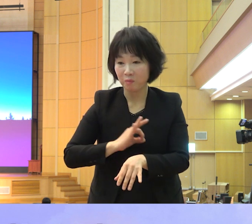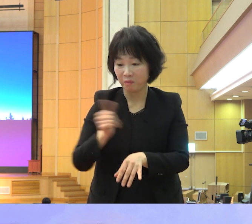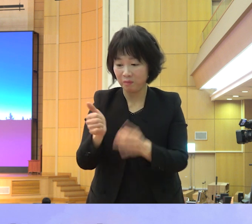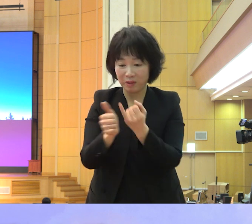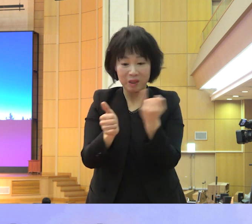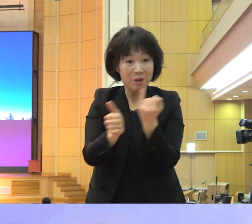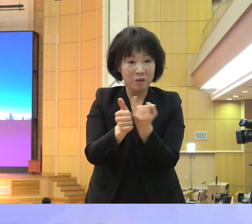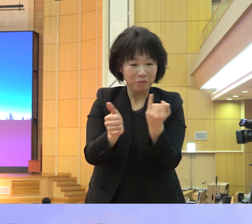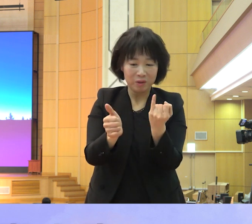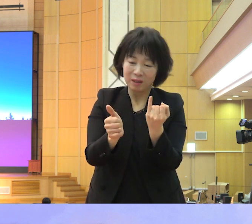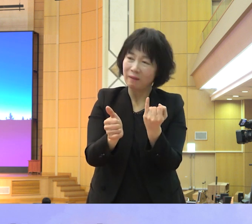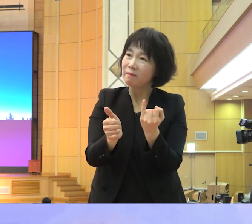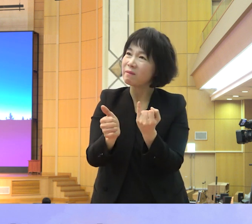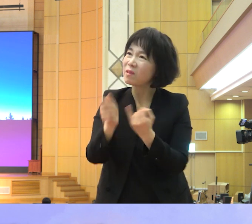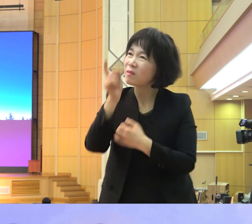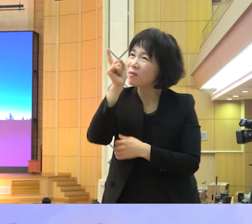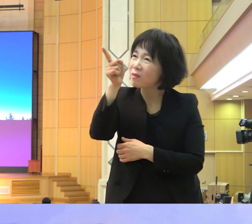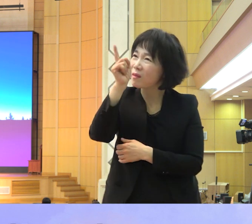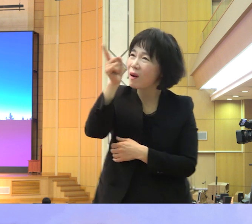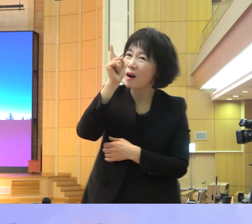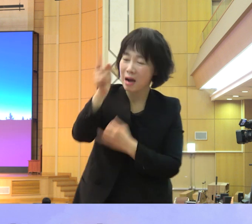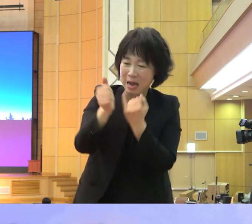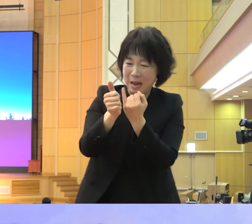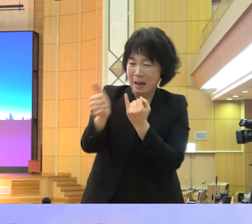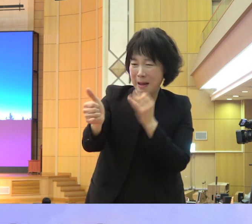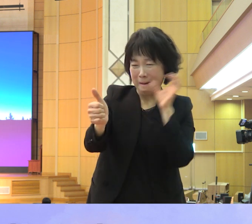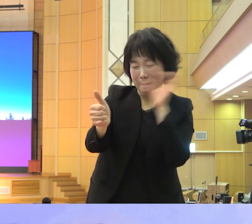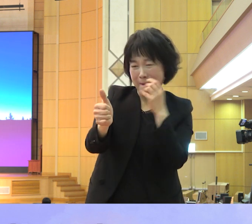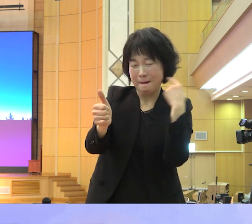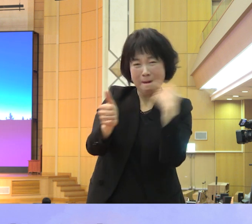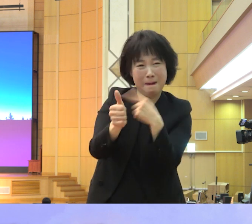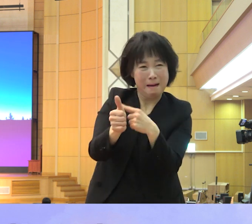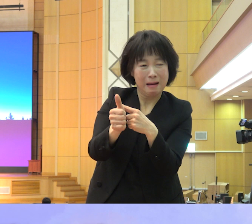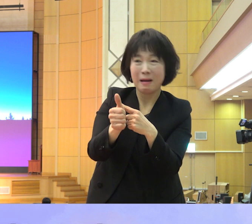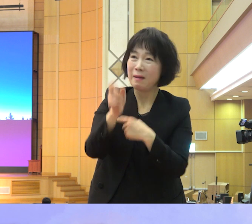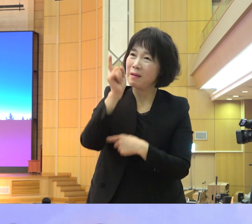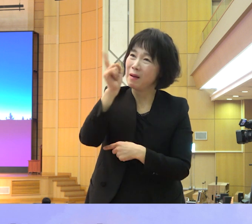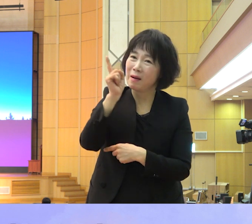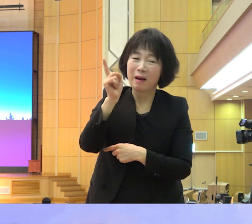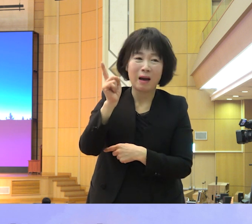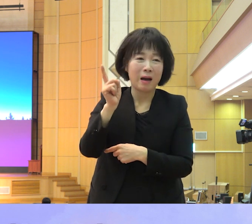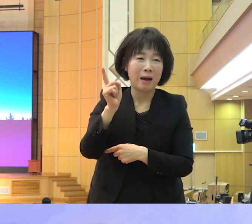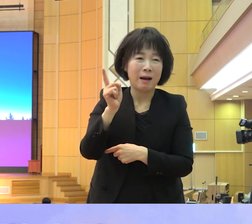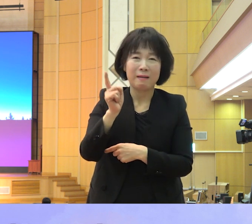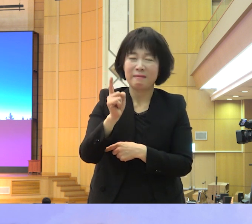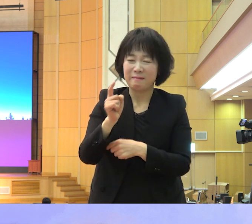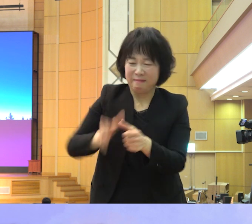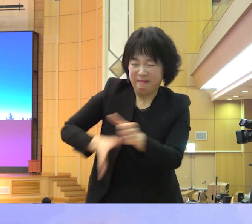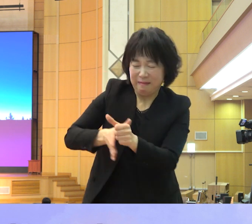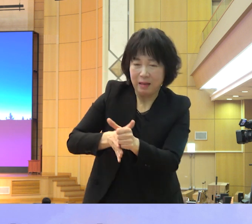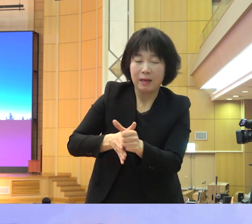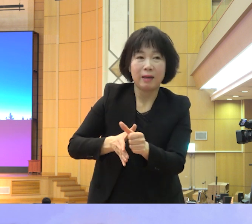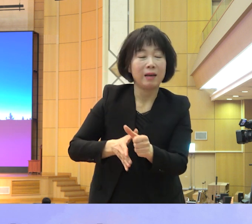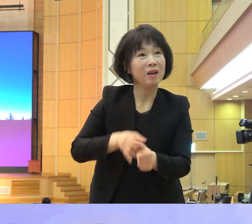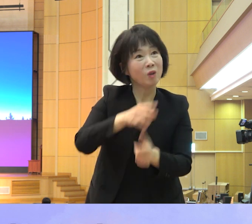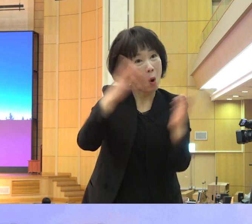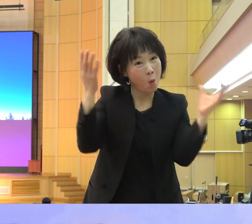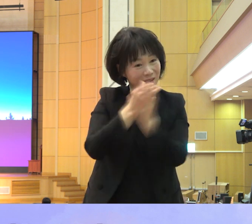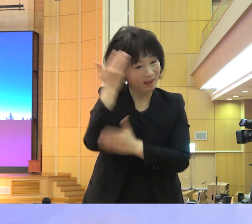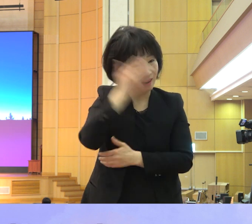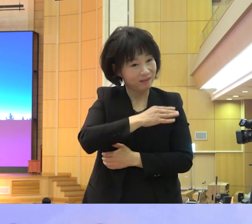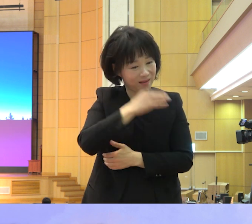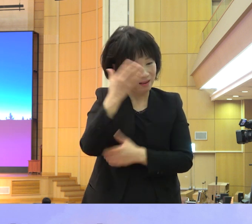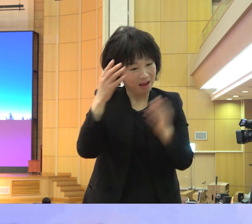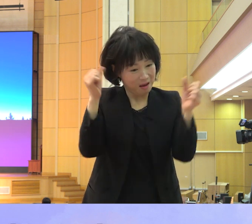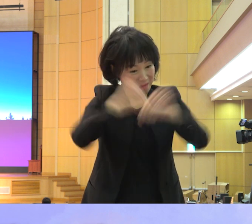욥에게 포악포악하고 그냥 악담을 하고 한마디로 말해서 이렇게